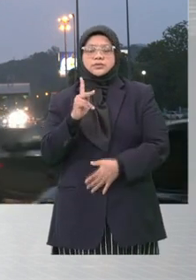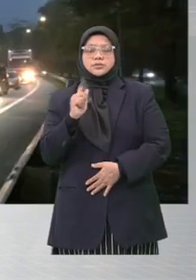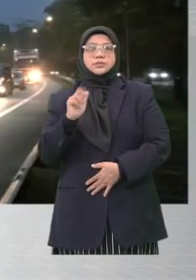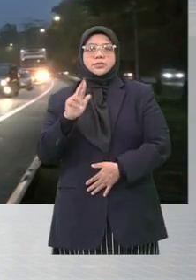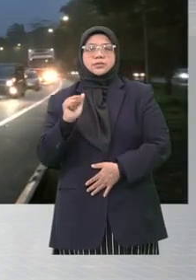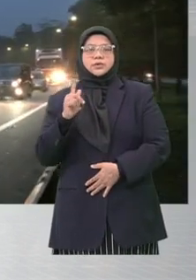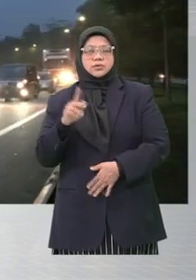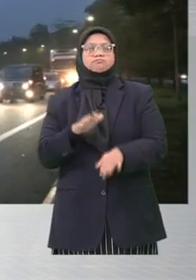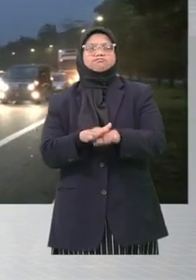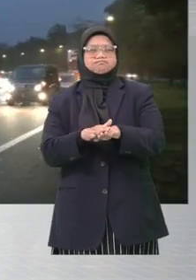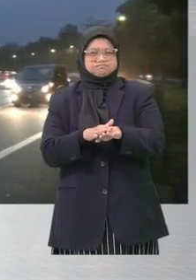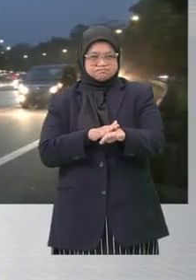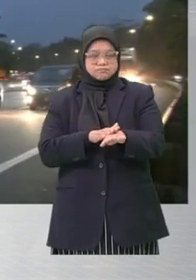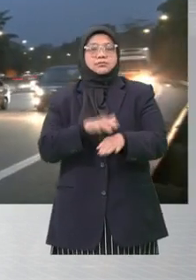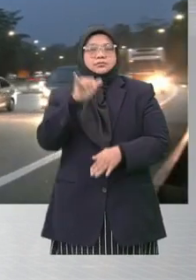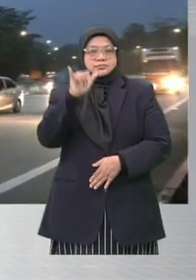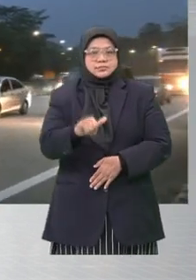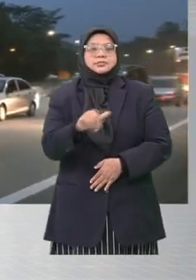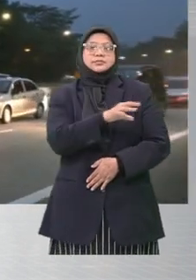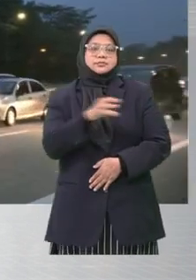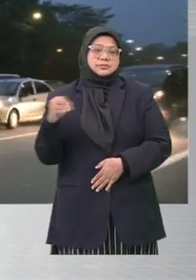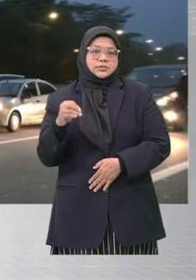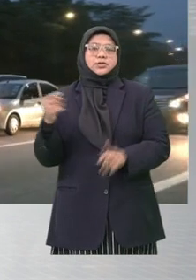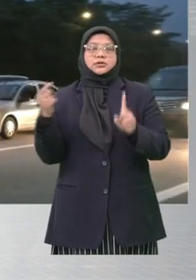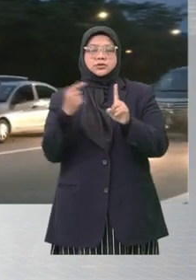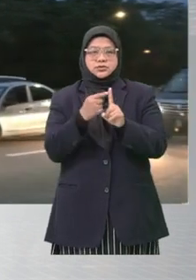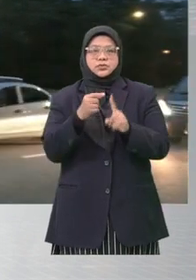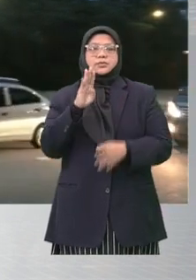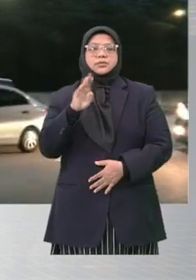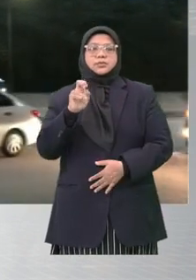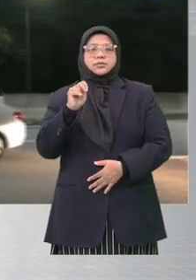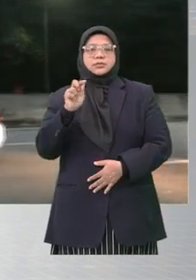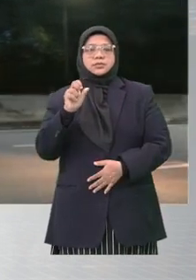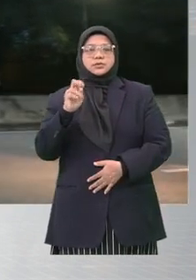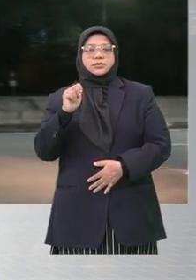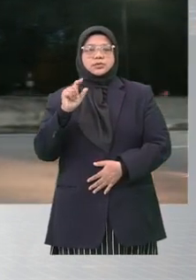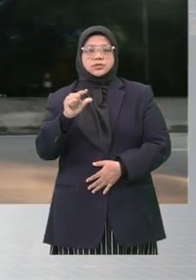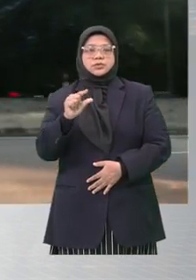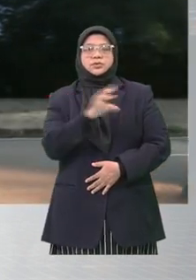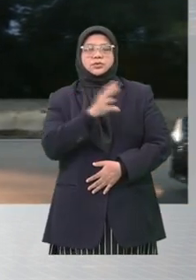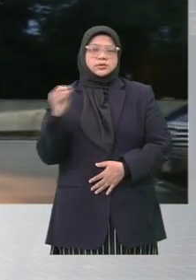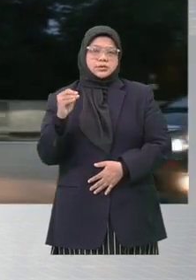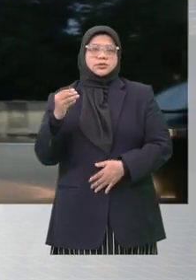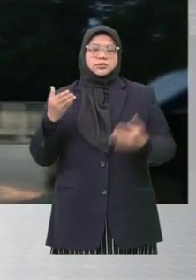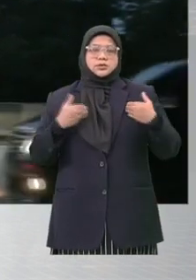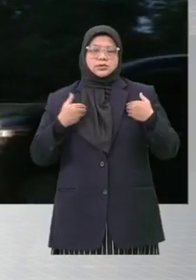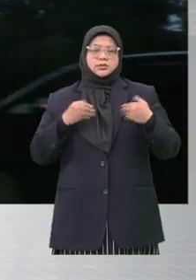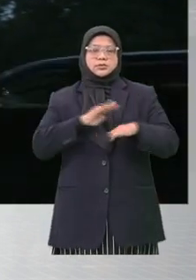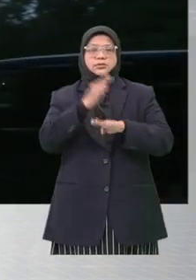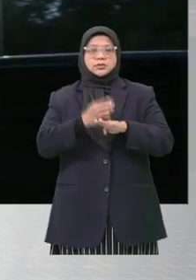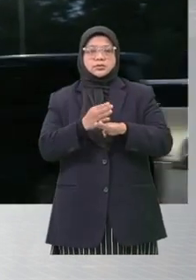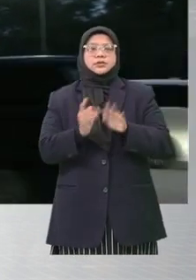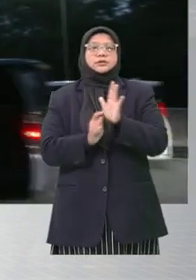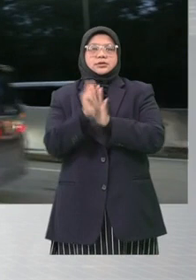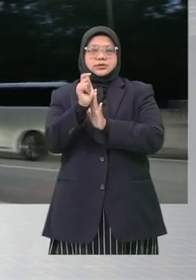trafik perlahan dari Karak menuju ke Plaza Terbentung terus menuju ke Lentang dan juga daripada Bukit Tinggi ke Bukit